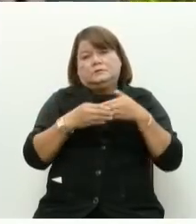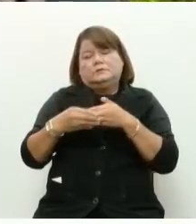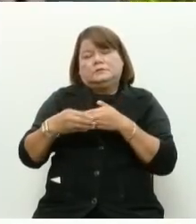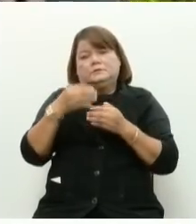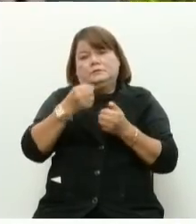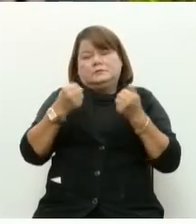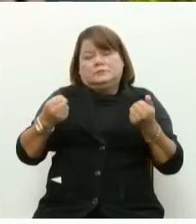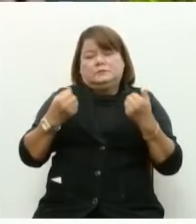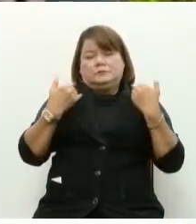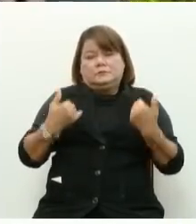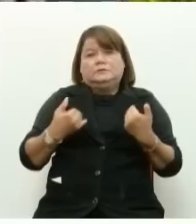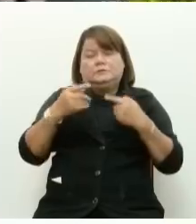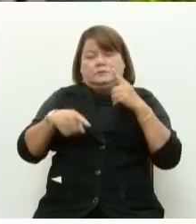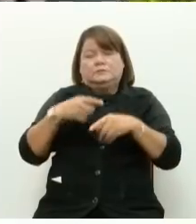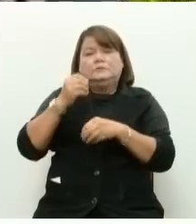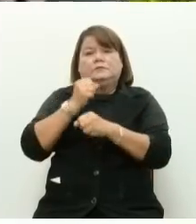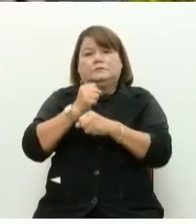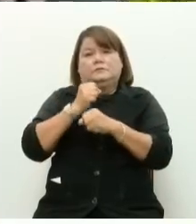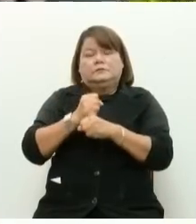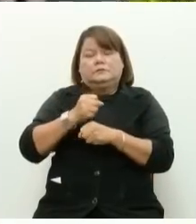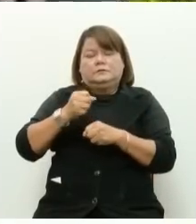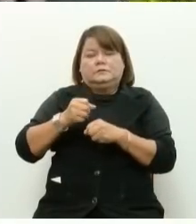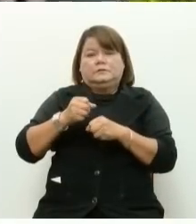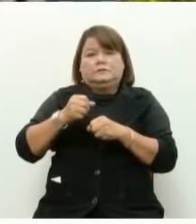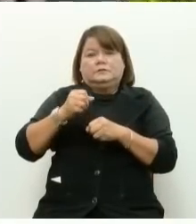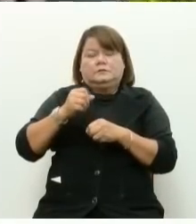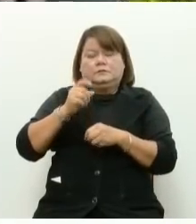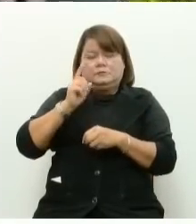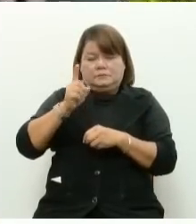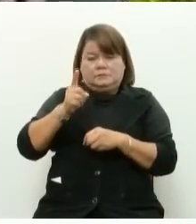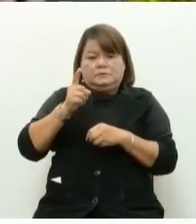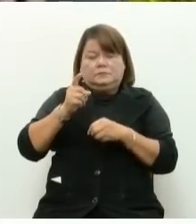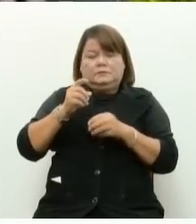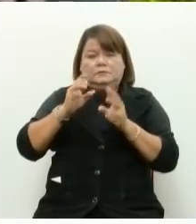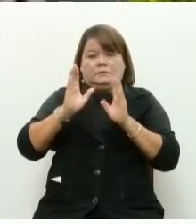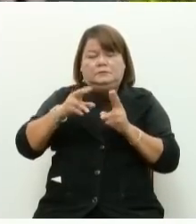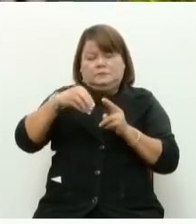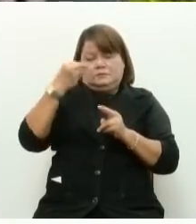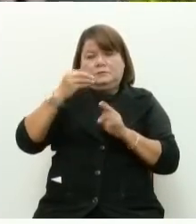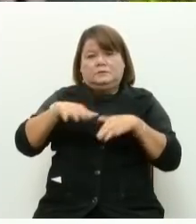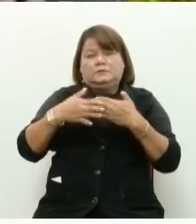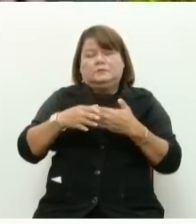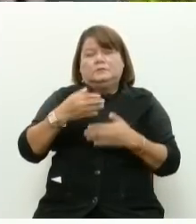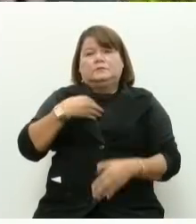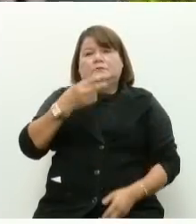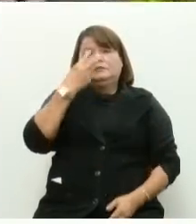านี้ไปสู่การปฏิบัติในการขับเคลื่อนเพื่อคุณภาพผู้เรียนอย่างไรไปติดตามรับชมกัน